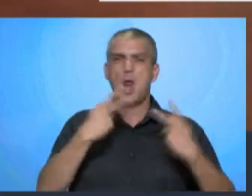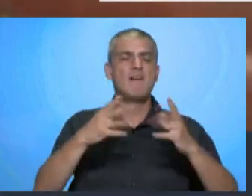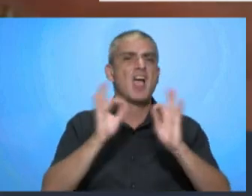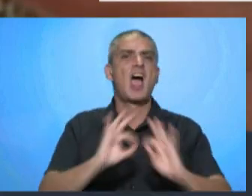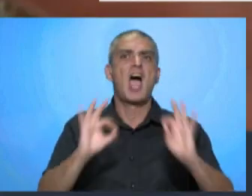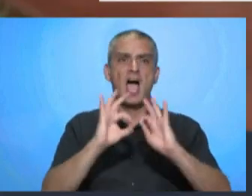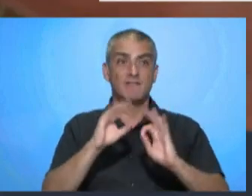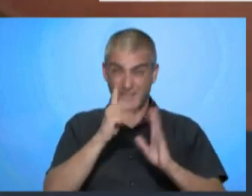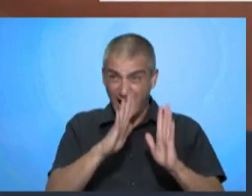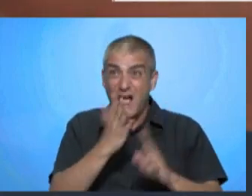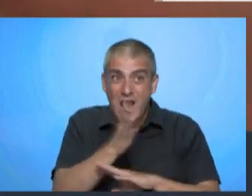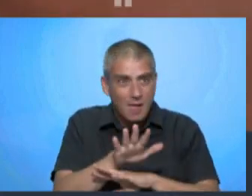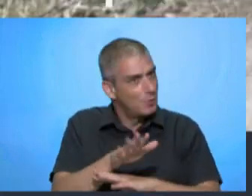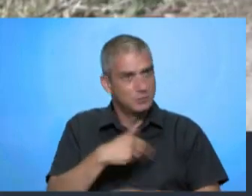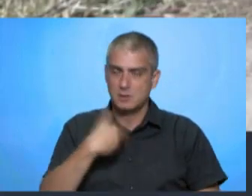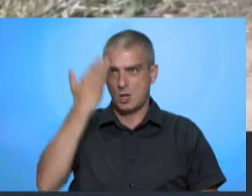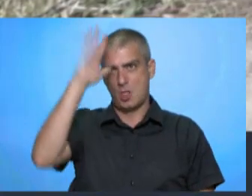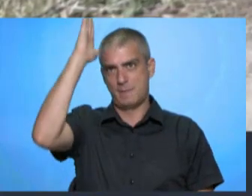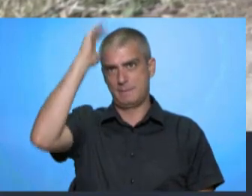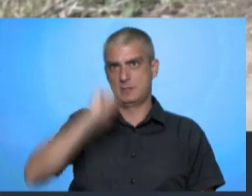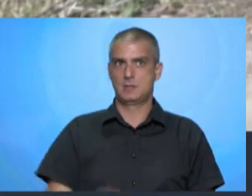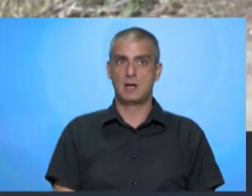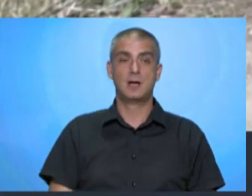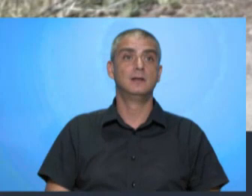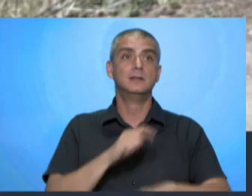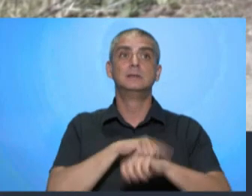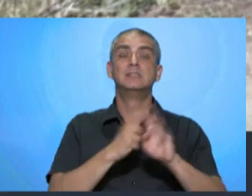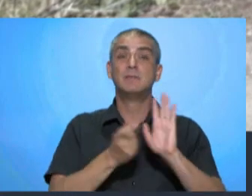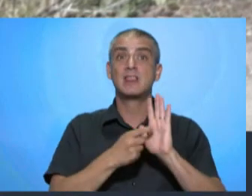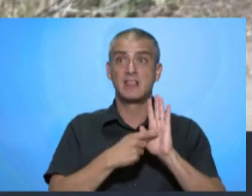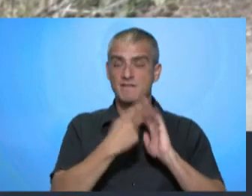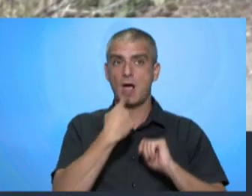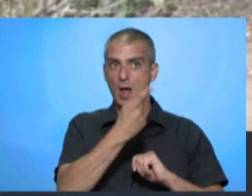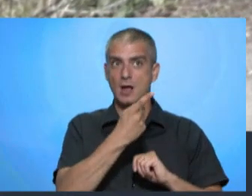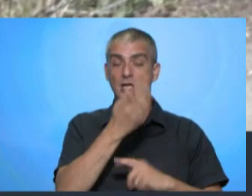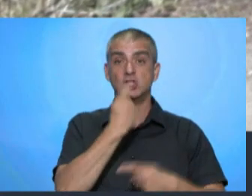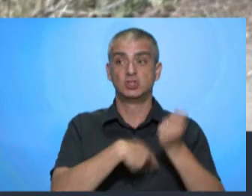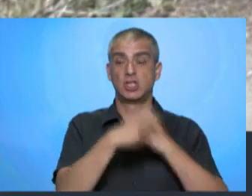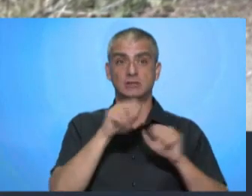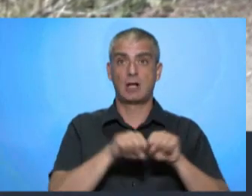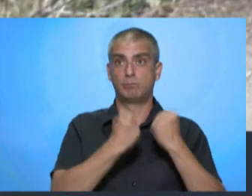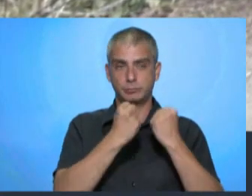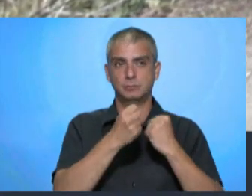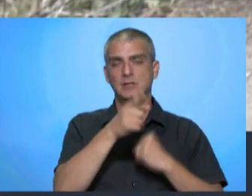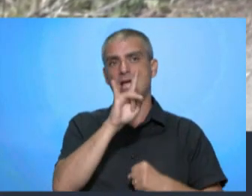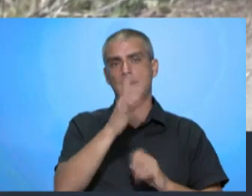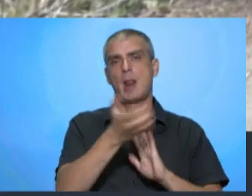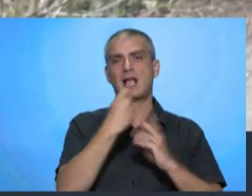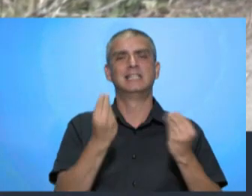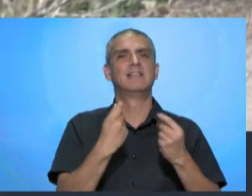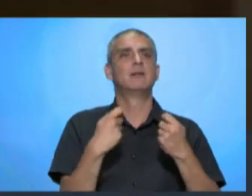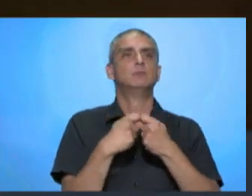אחד, ככה למות, לא הייתי מאמינה. במהלך התביעה עלתה טענה שכשהעסק עלה על סרטון, לקחה חיים ציוד